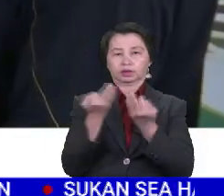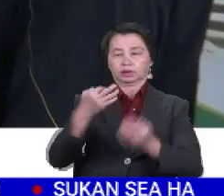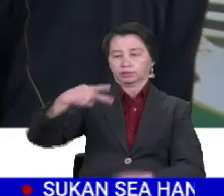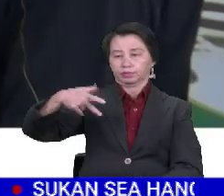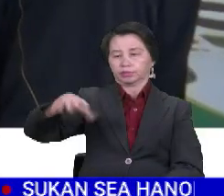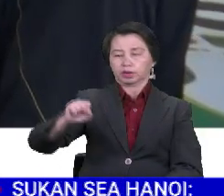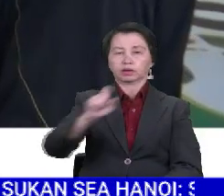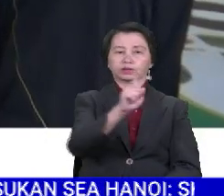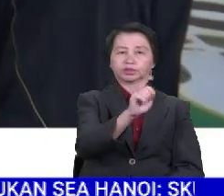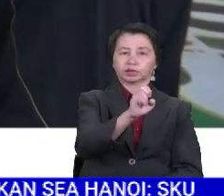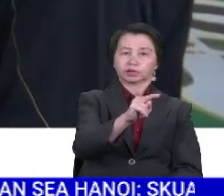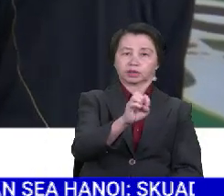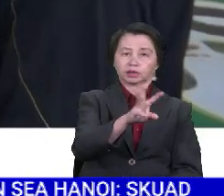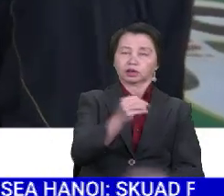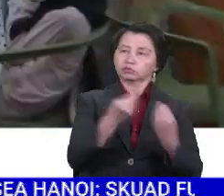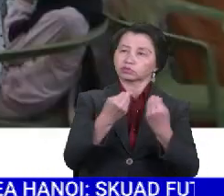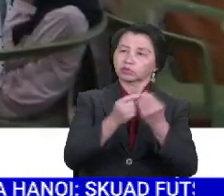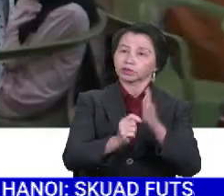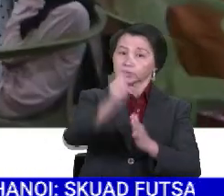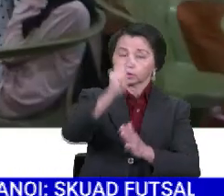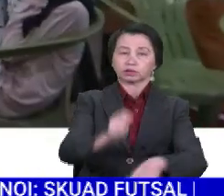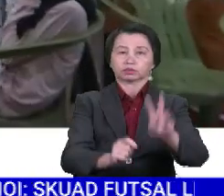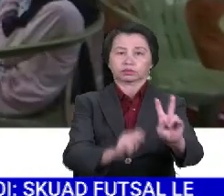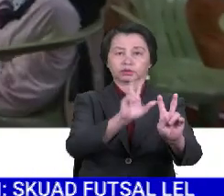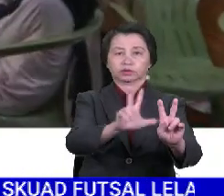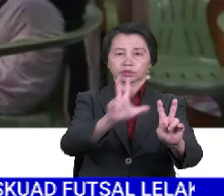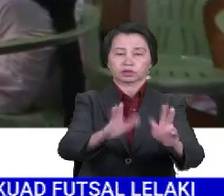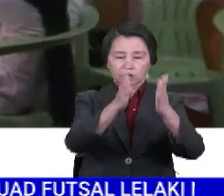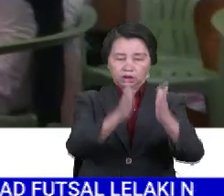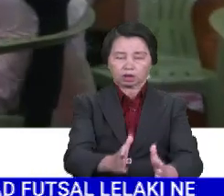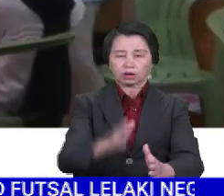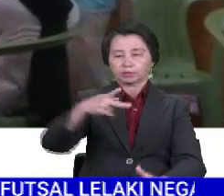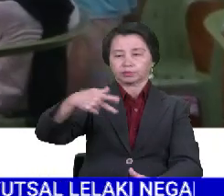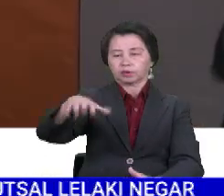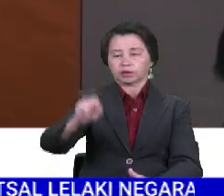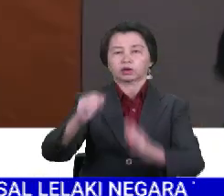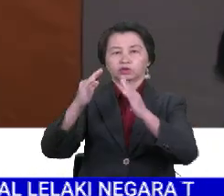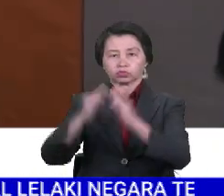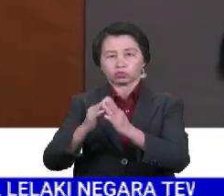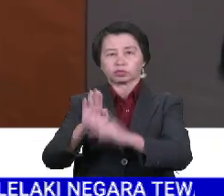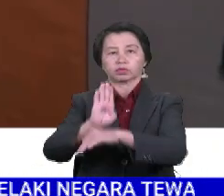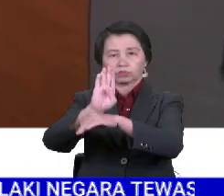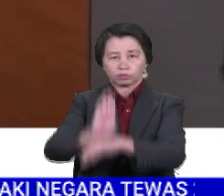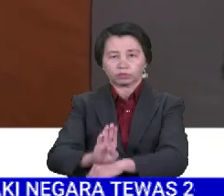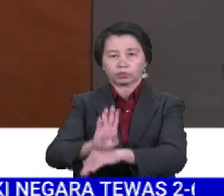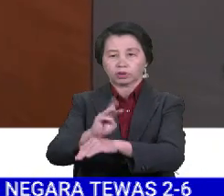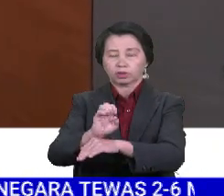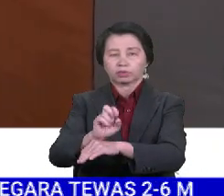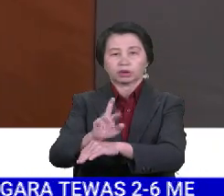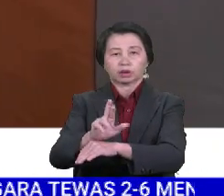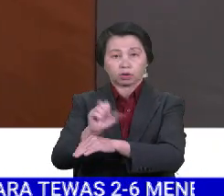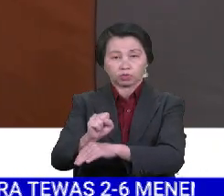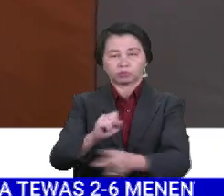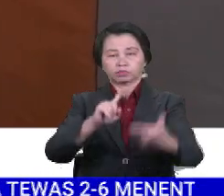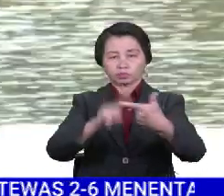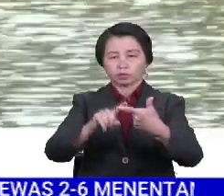PPS Tenom, dengan jumlah tertinggi 233 penduduk di PPS Rumah Kebudayaan Maugus. Ini